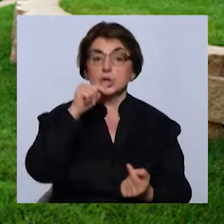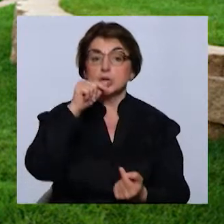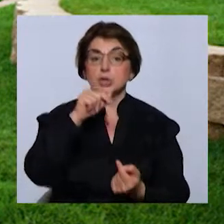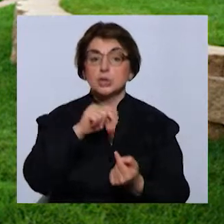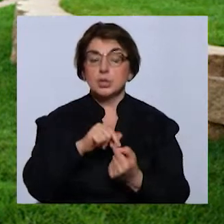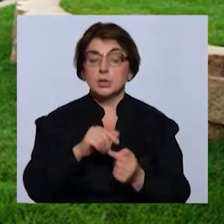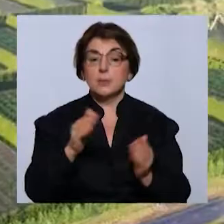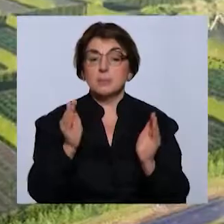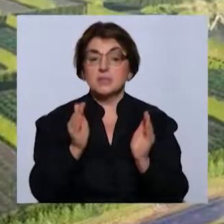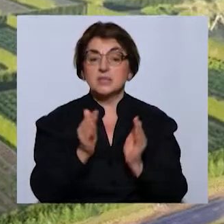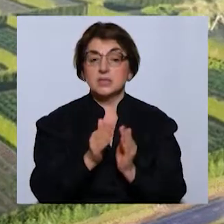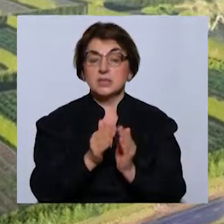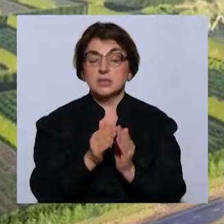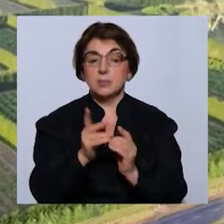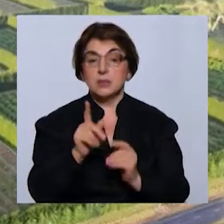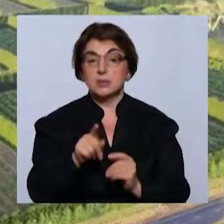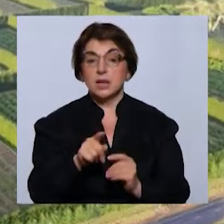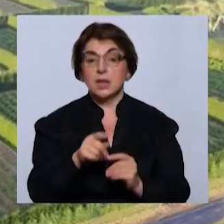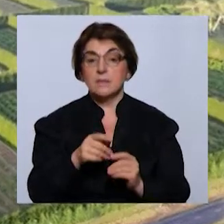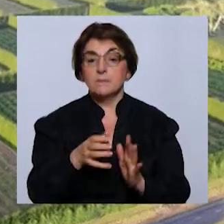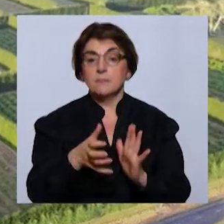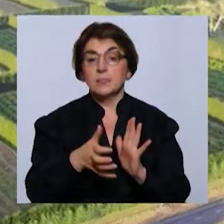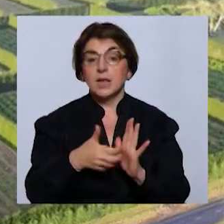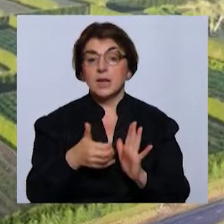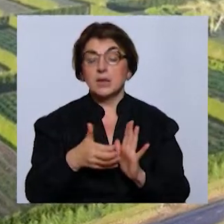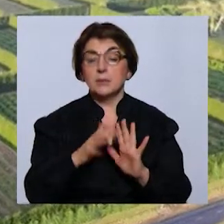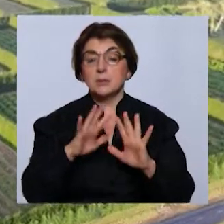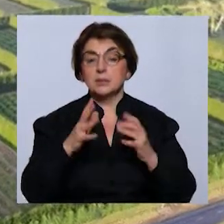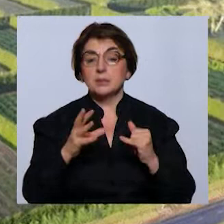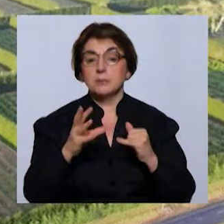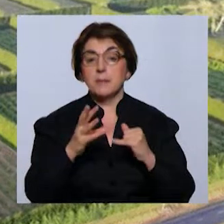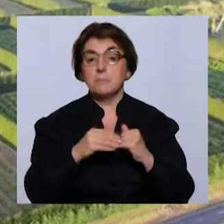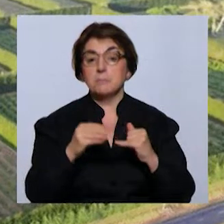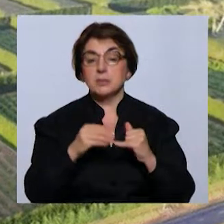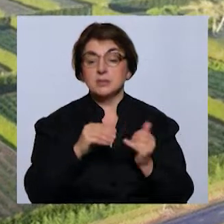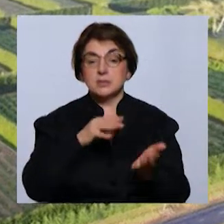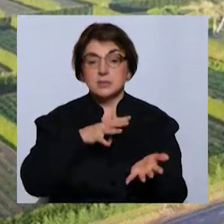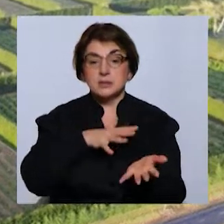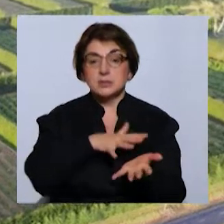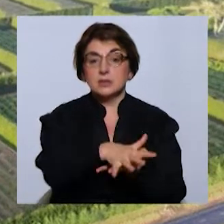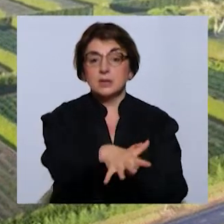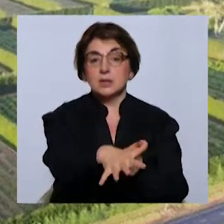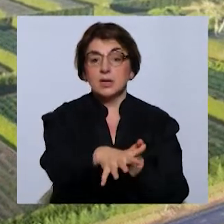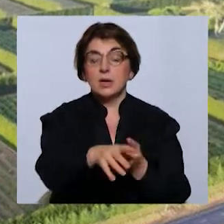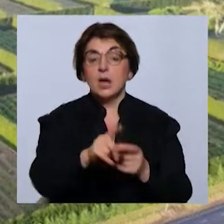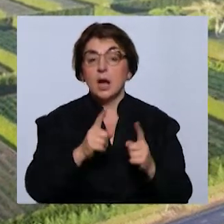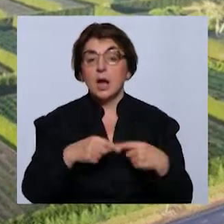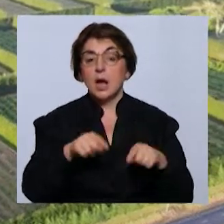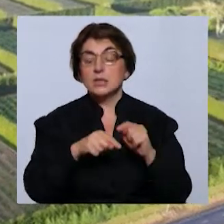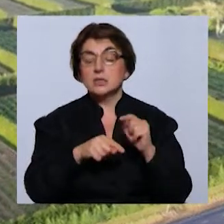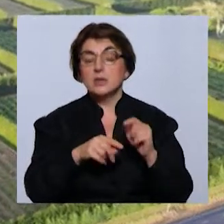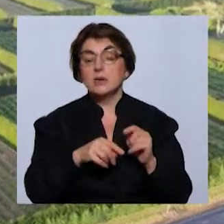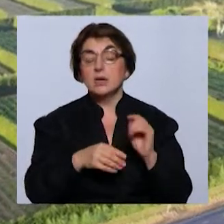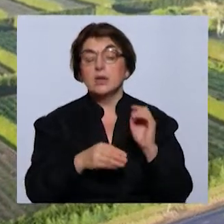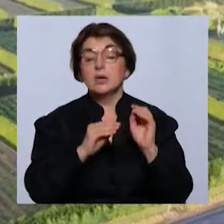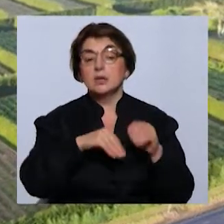შესაბამისად მცირდება და ნაკლებად ხდება ნიადაგის წალეკვა. gavin aseve khebsa da